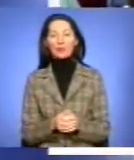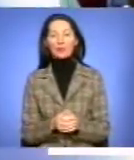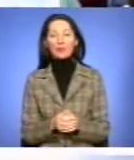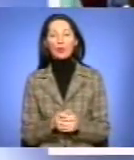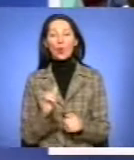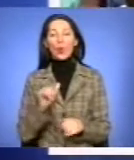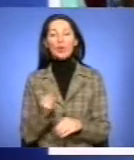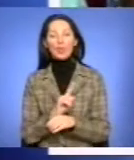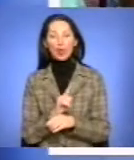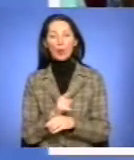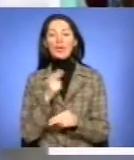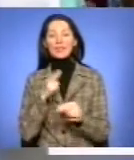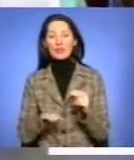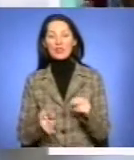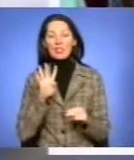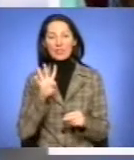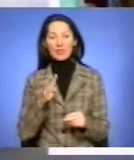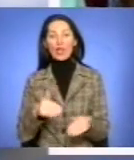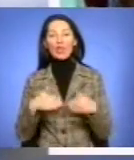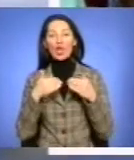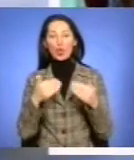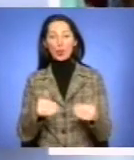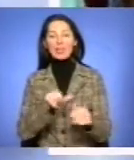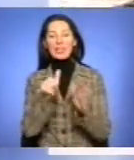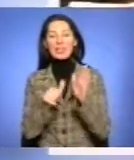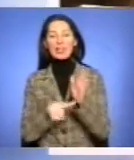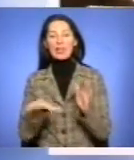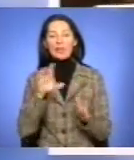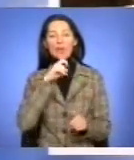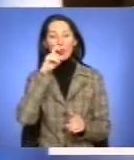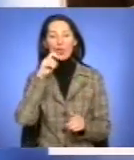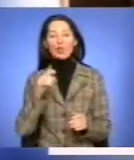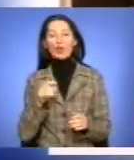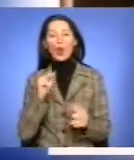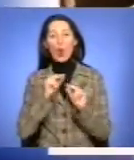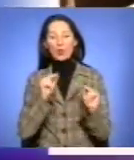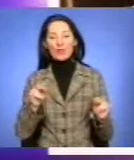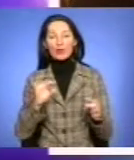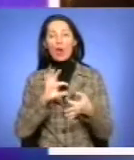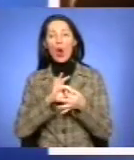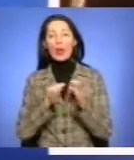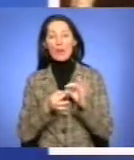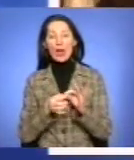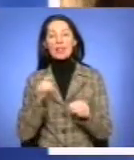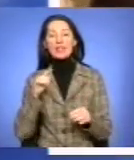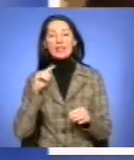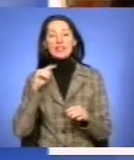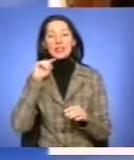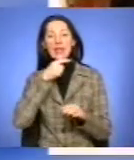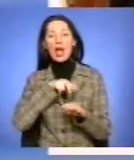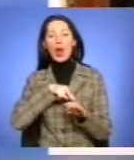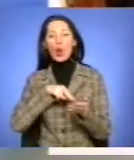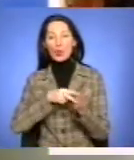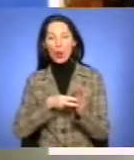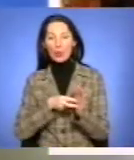У Тернополі завершився четвертий тур 16-ї всеукраїнської учнівської олімпіади з економіки. Серед переможців – тернополяни.